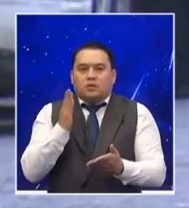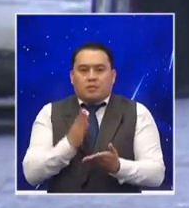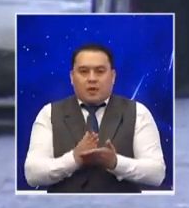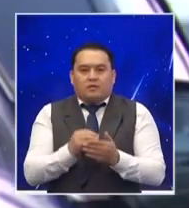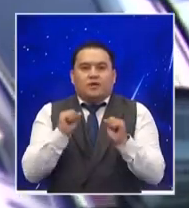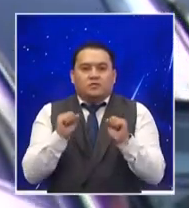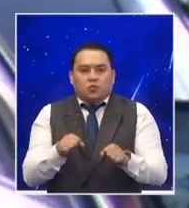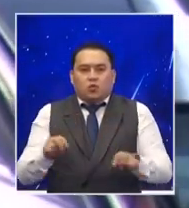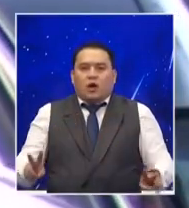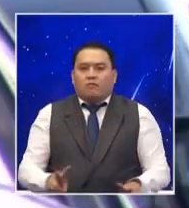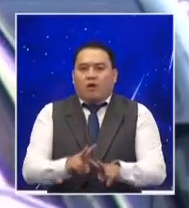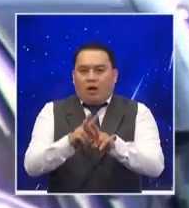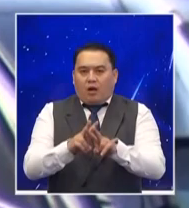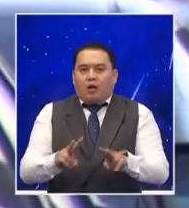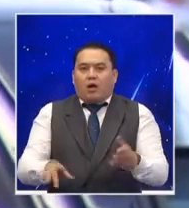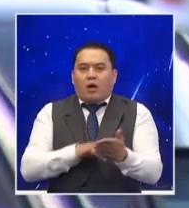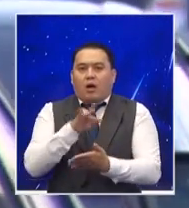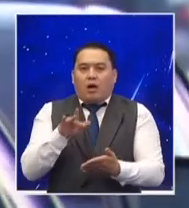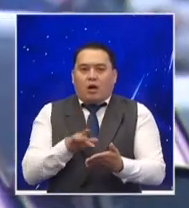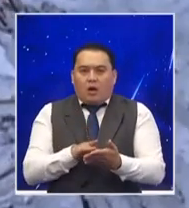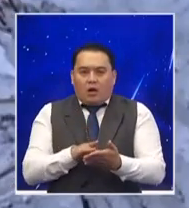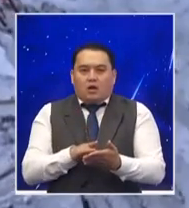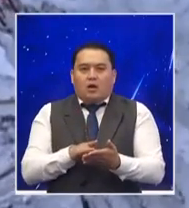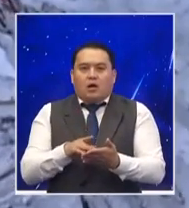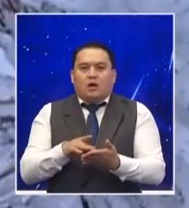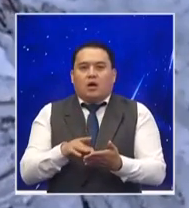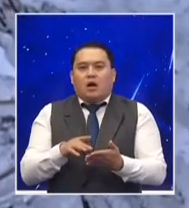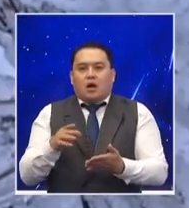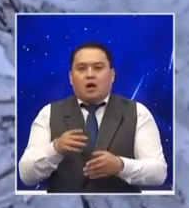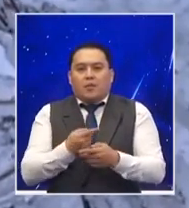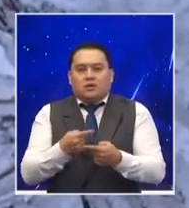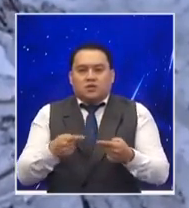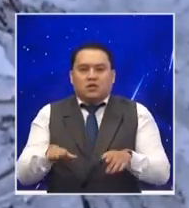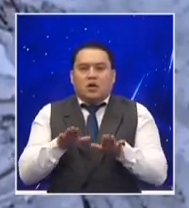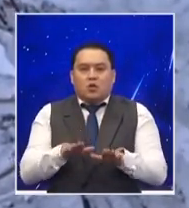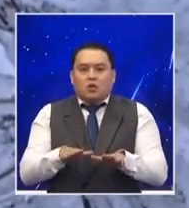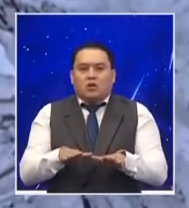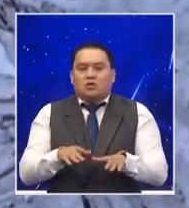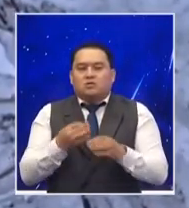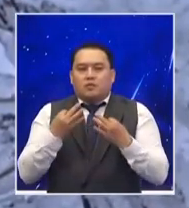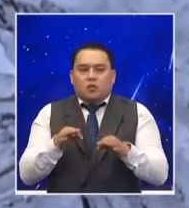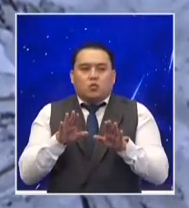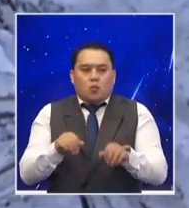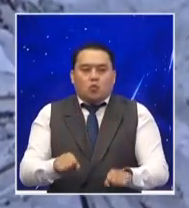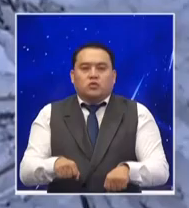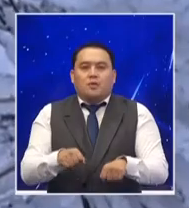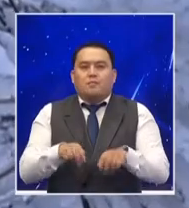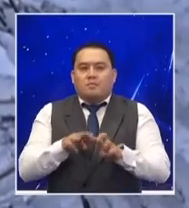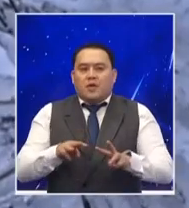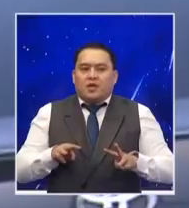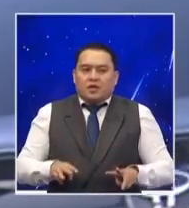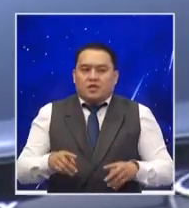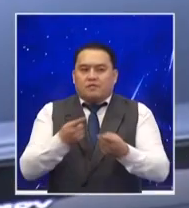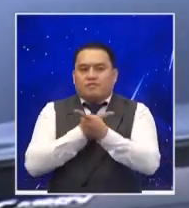төмен. Дегенмен қызыл аймақта, Нұр-Сұлтан қаласы, сары аймақта, 7 өңір, қалған облыстар жасыл аймақта. Денсаулық сақтау министрлігінің